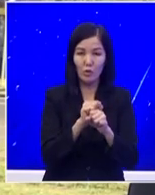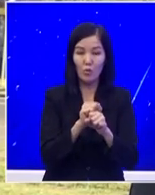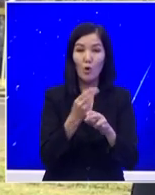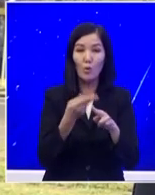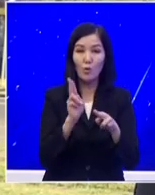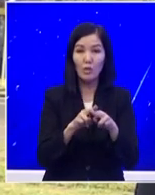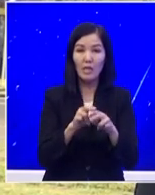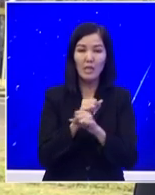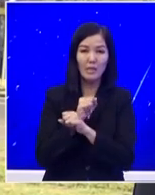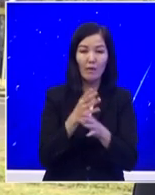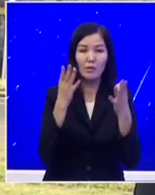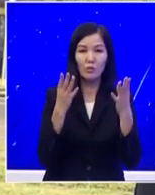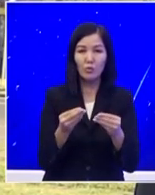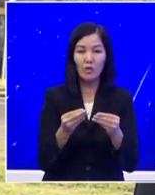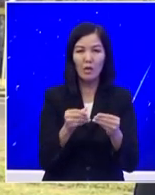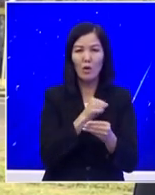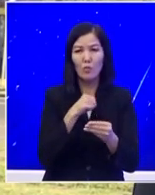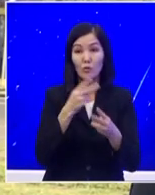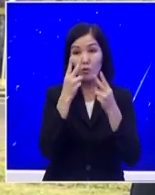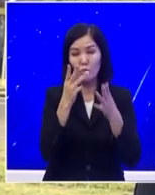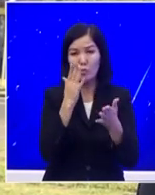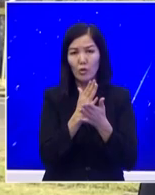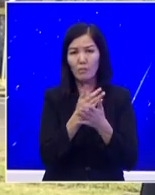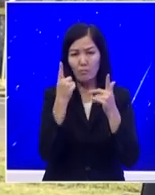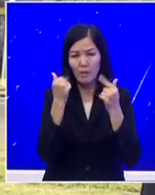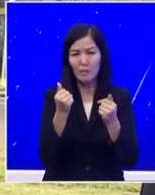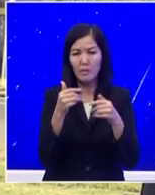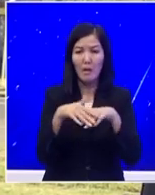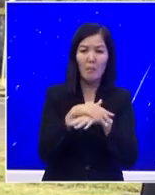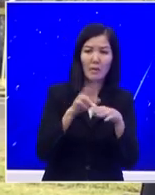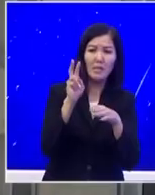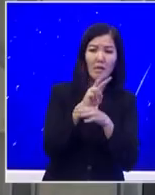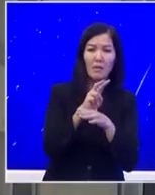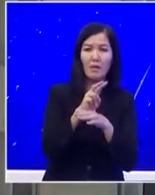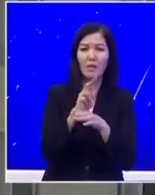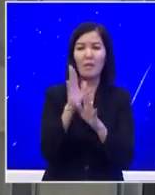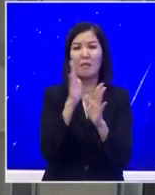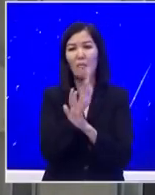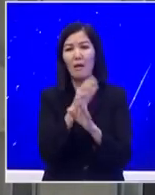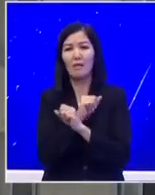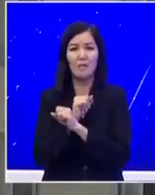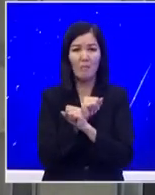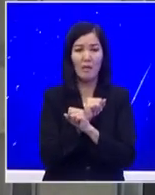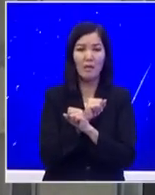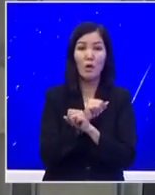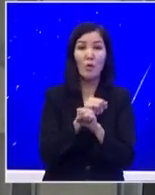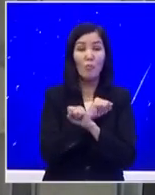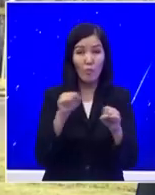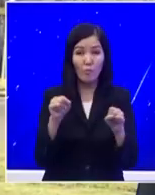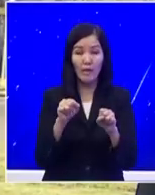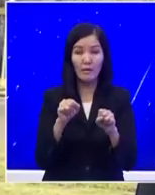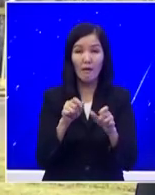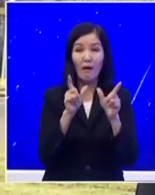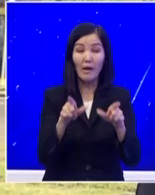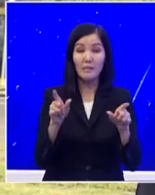Себебі демалыс күндері біз өзіміз байқайтымыздай, ел базарлайды, ел көкке шығады, тәртіп бұзылған жағдайда.